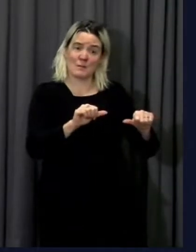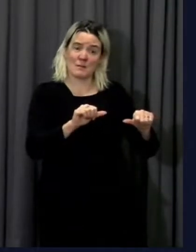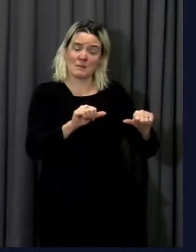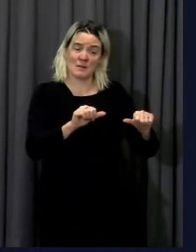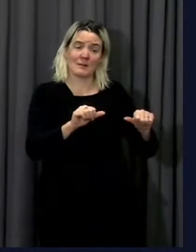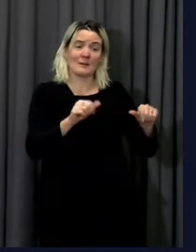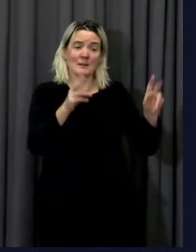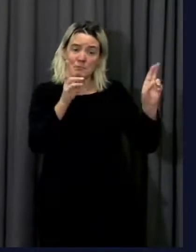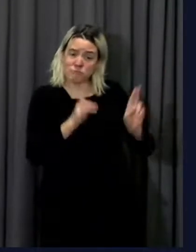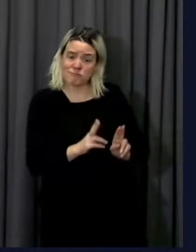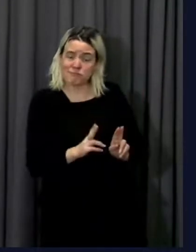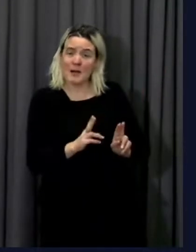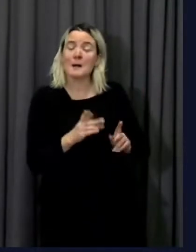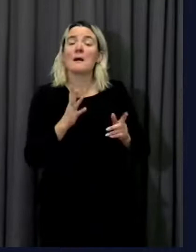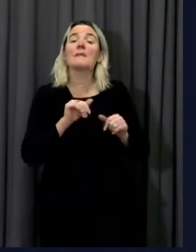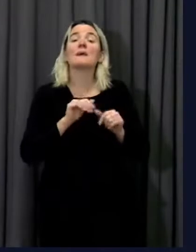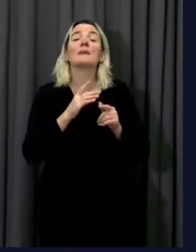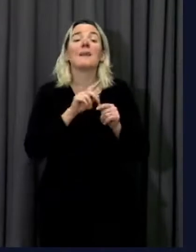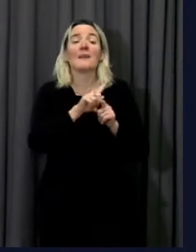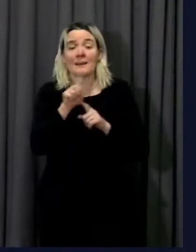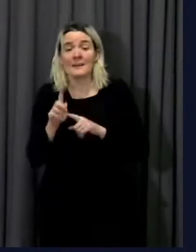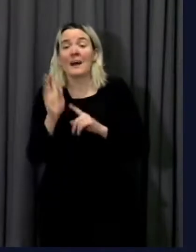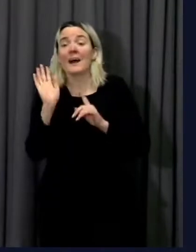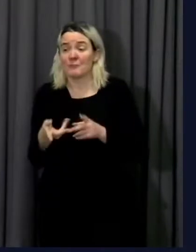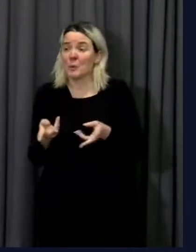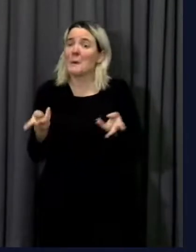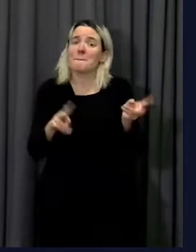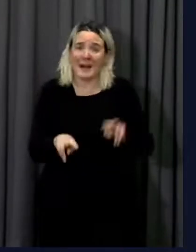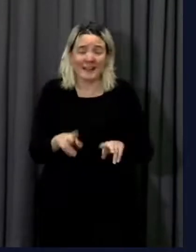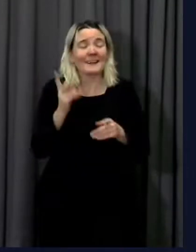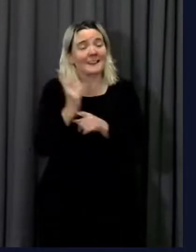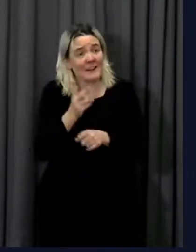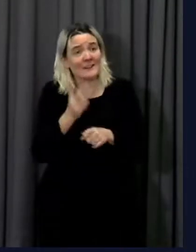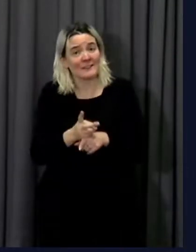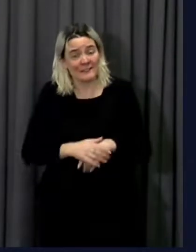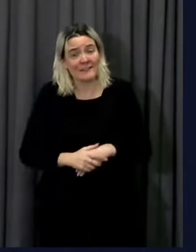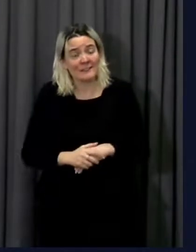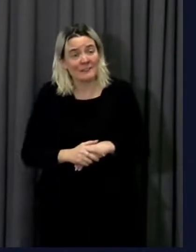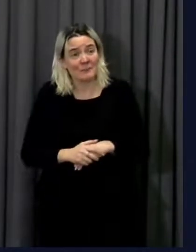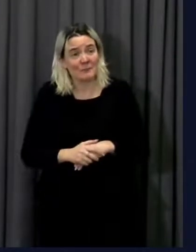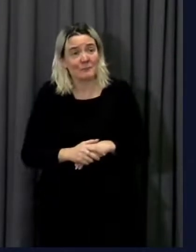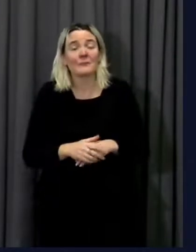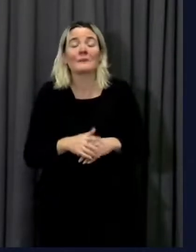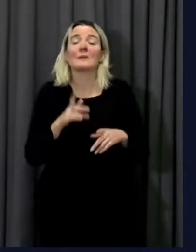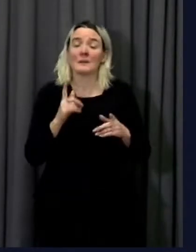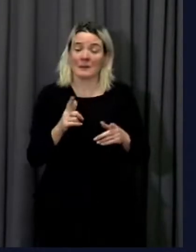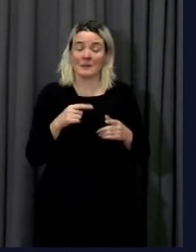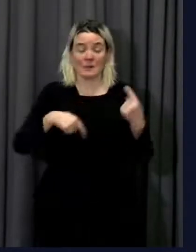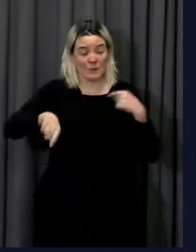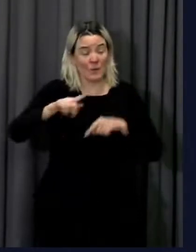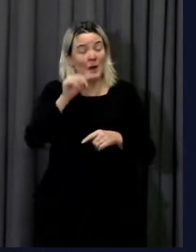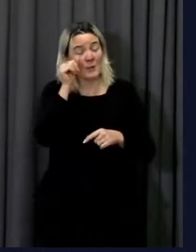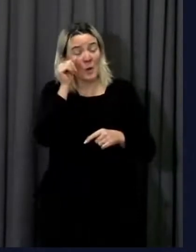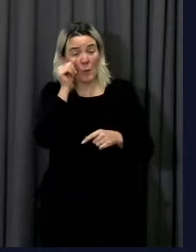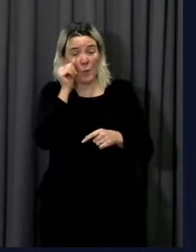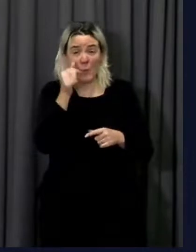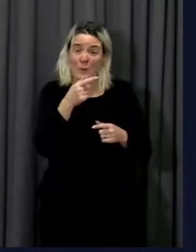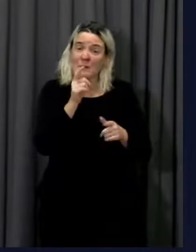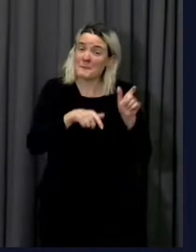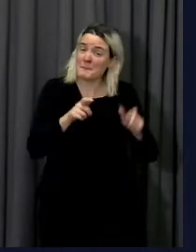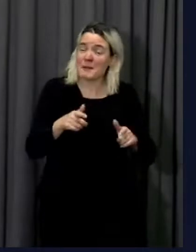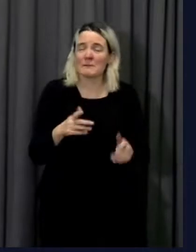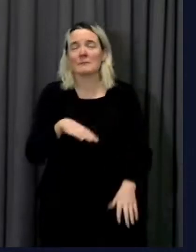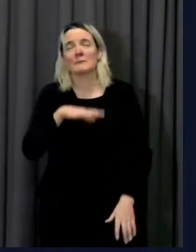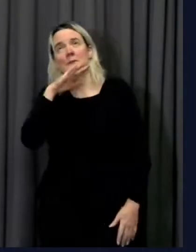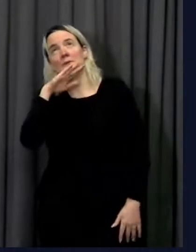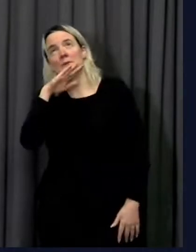sefyllfa lle ni'n cael gymdeithas lawr eto felly dwi'n deall pan mae pobl wedi cael digon byddai ni yn